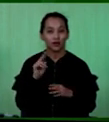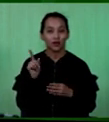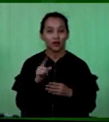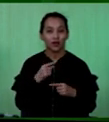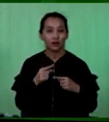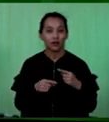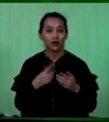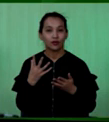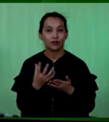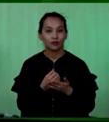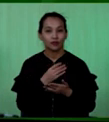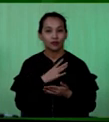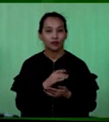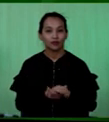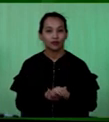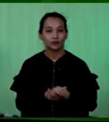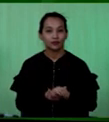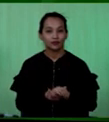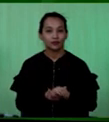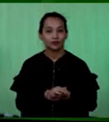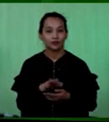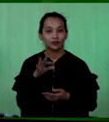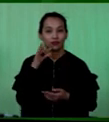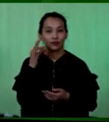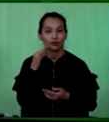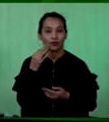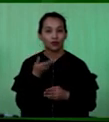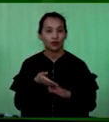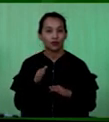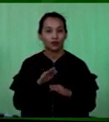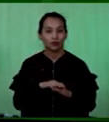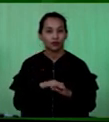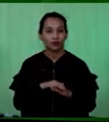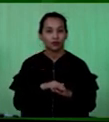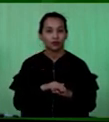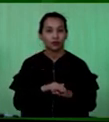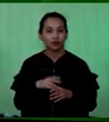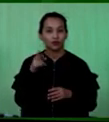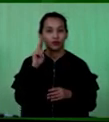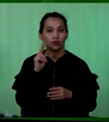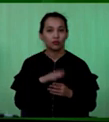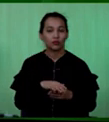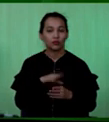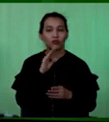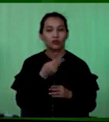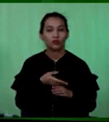orqali aniqladik. Qani, tulkiqon og'irmi? G'oz og'irmi? Quyonmi?